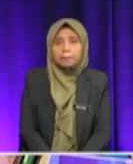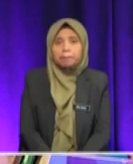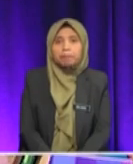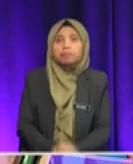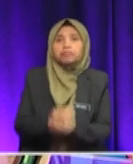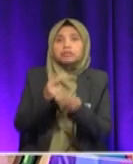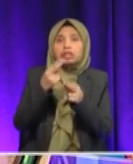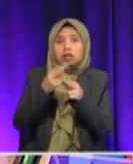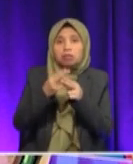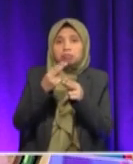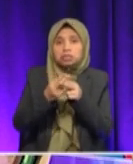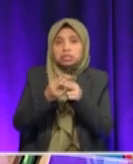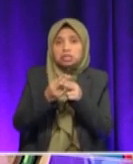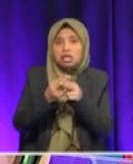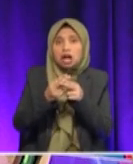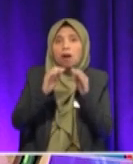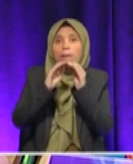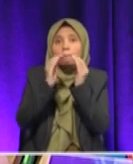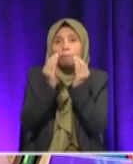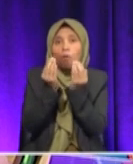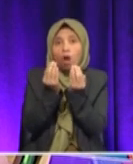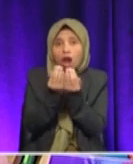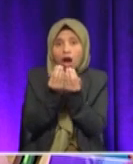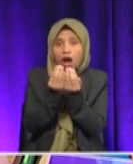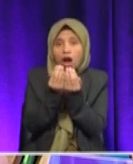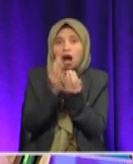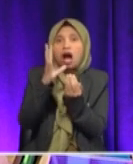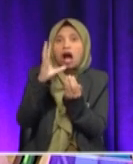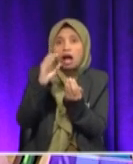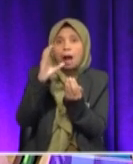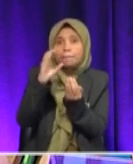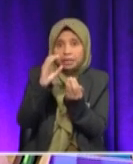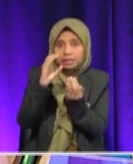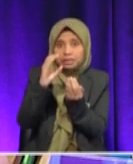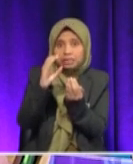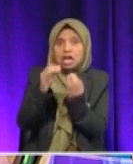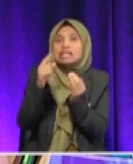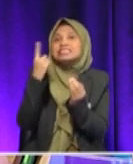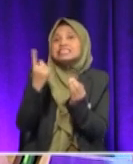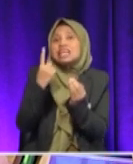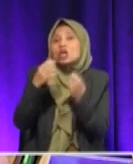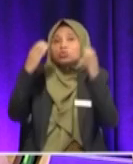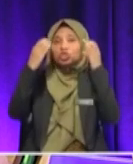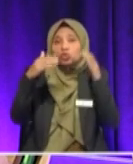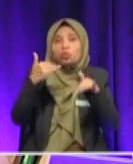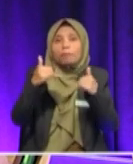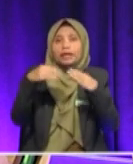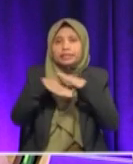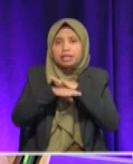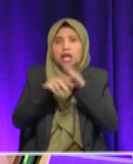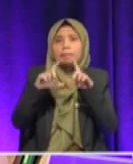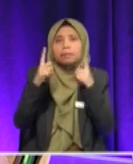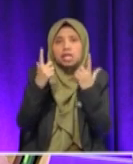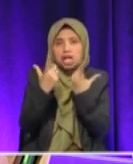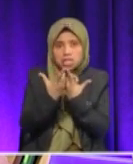ini boleh kapas ataupun bola yang saya salugune main dekat dalam kelas Oh memang betul